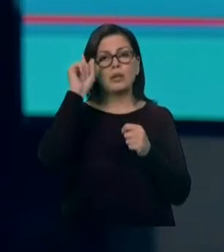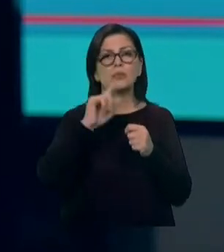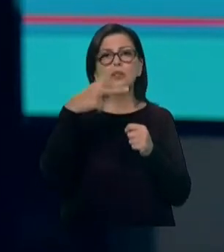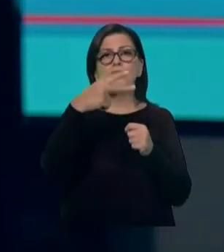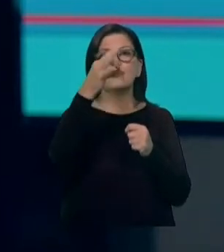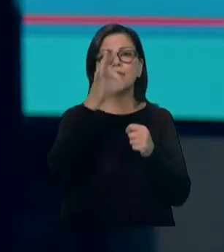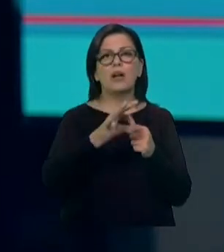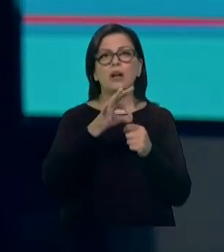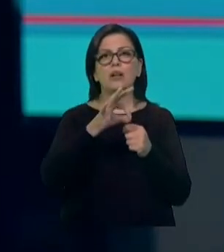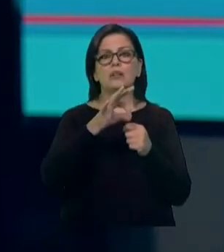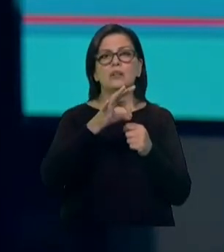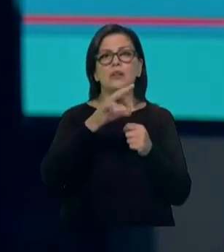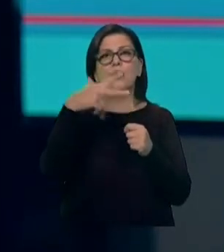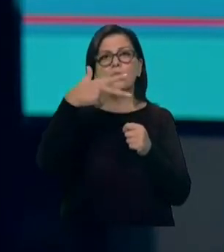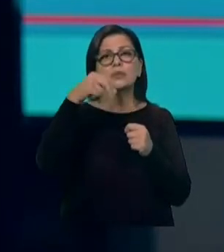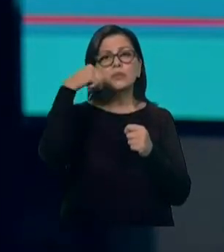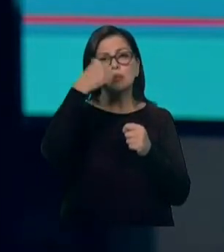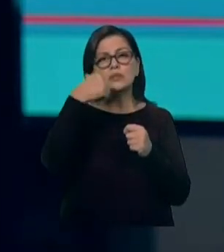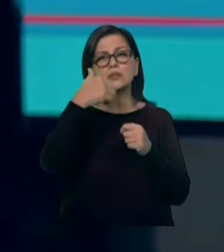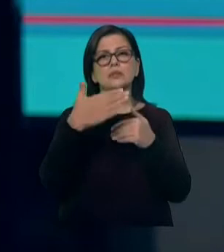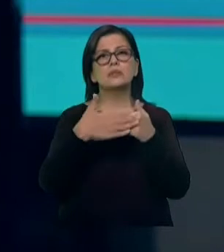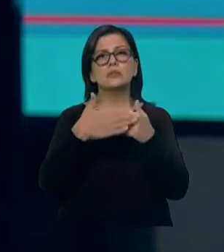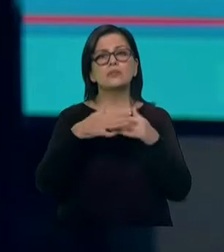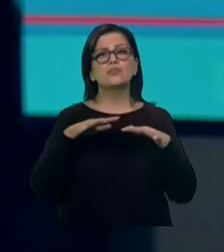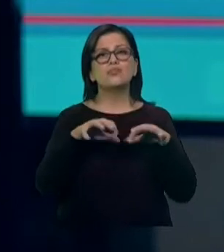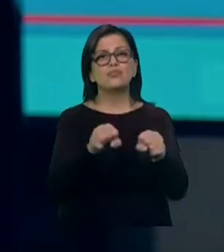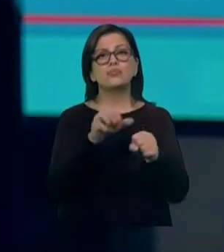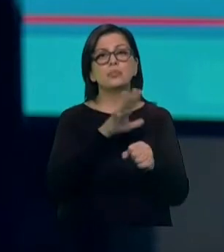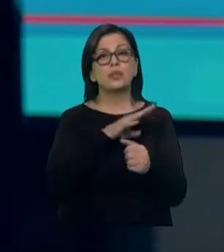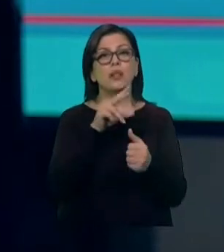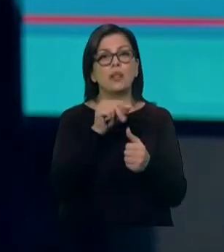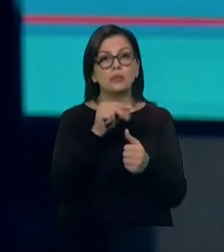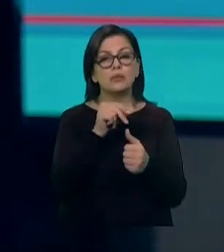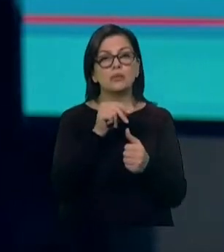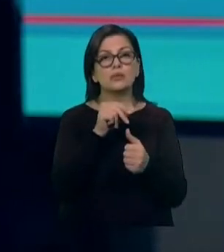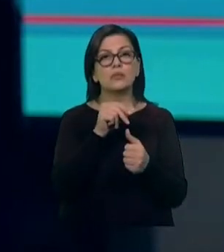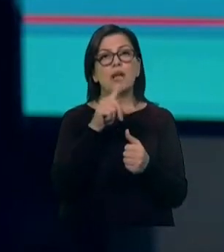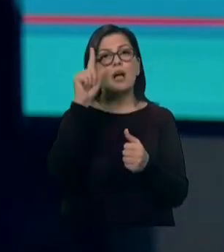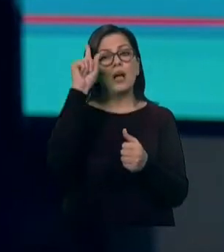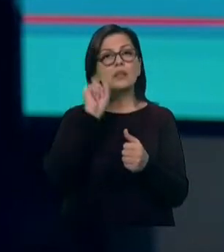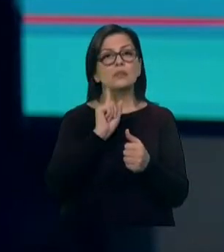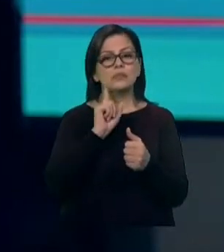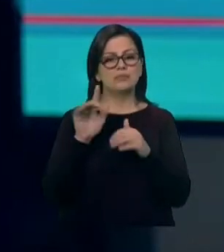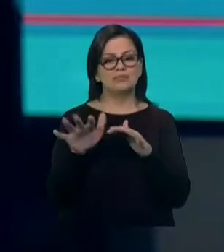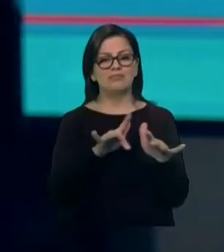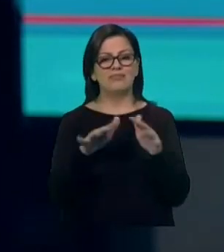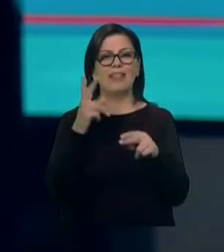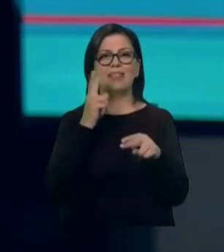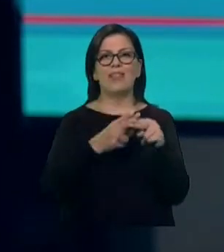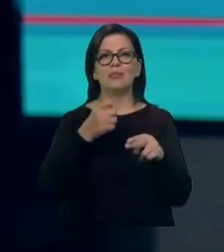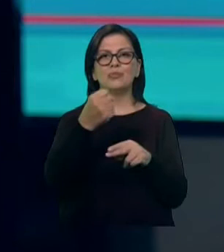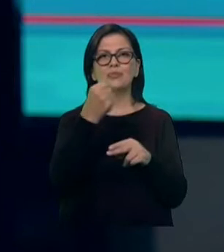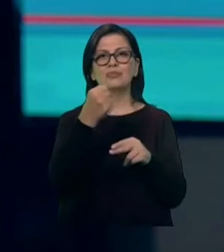Azərbaycanın 20% ərazisini 30 ilə yaxındır işğal altında saxlayırdı. Azərbaycanın apardığı dəmir